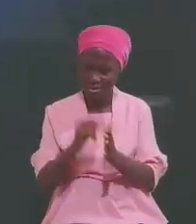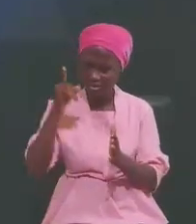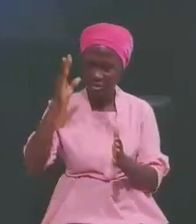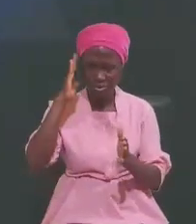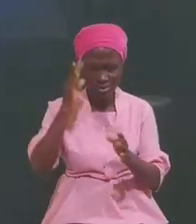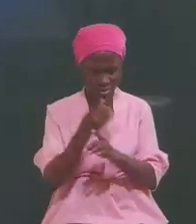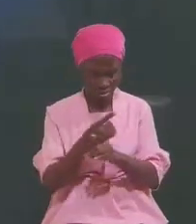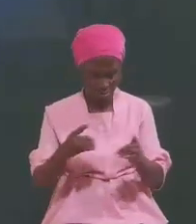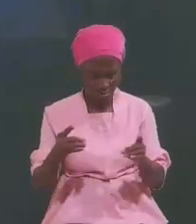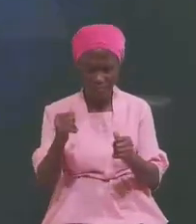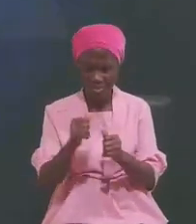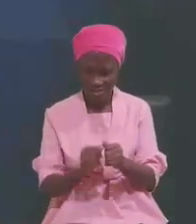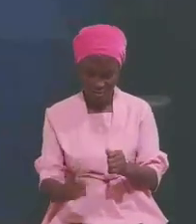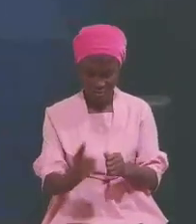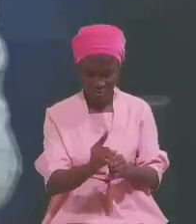tout le monde